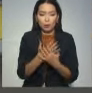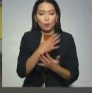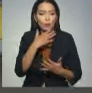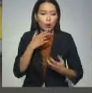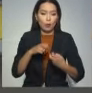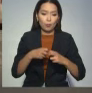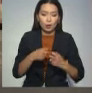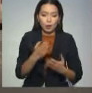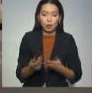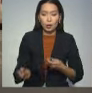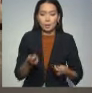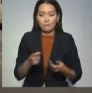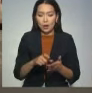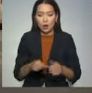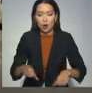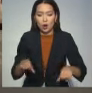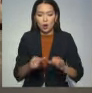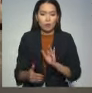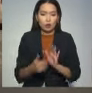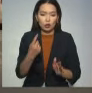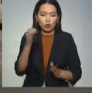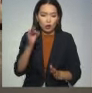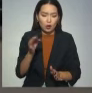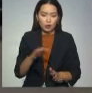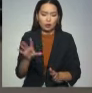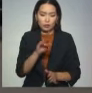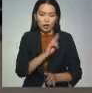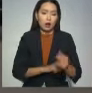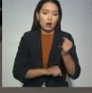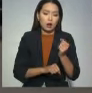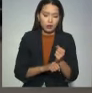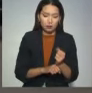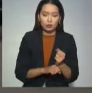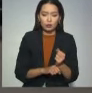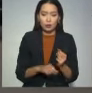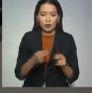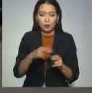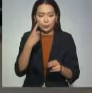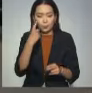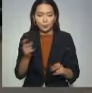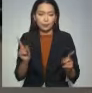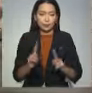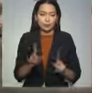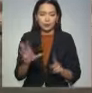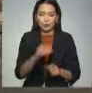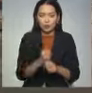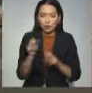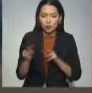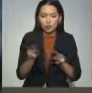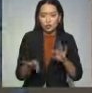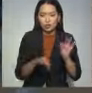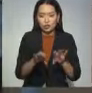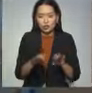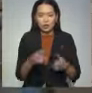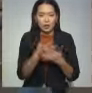проблем. Правительственная комиссия признала 100% вину работодателя, отметив при этом неэффективный контроль